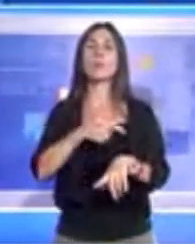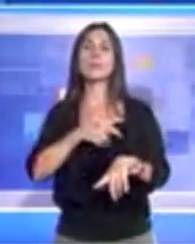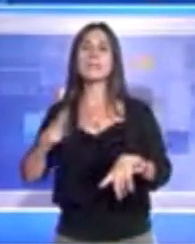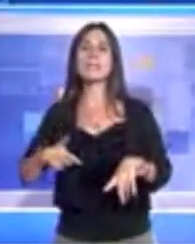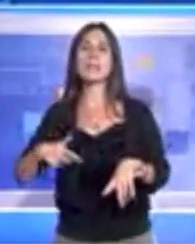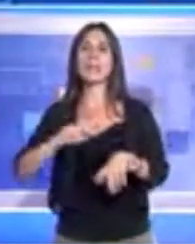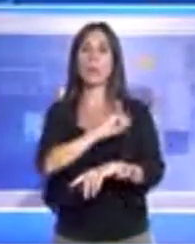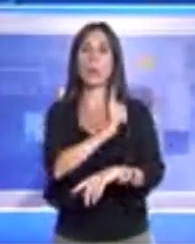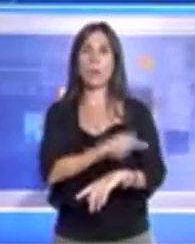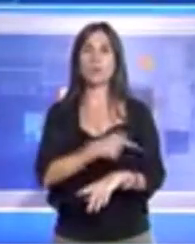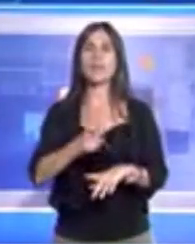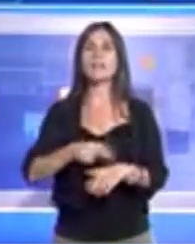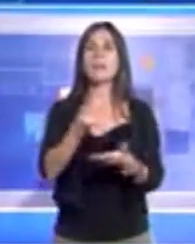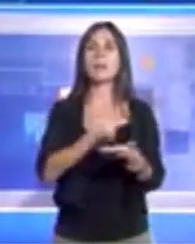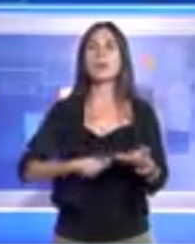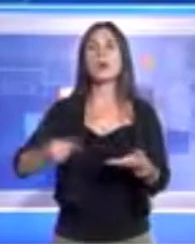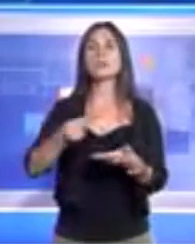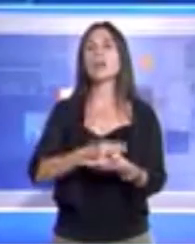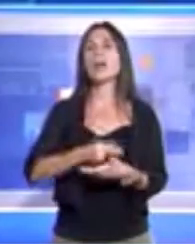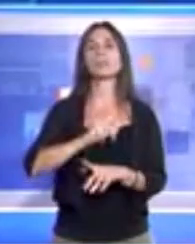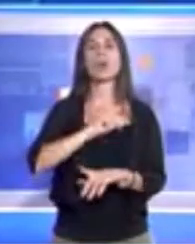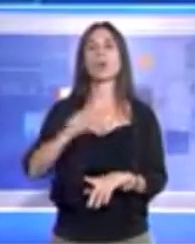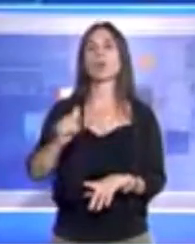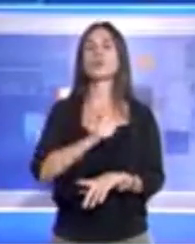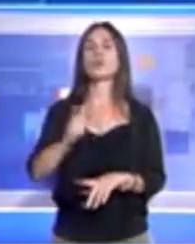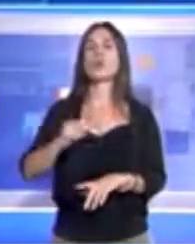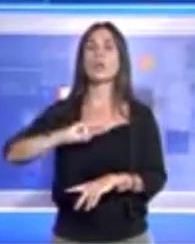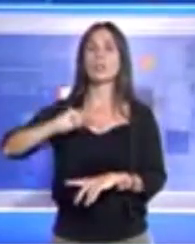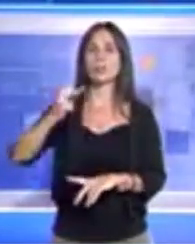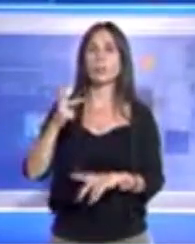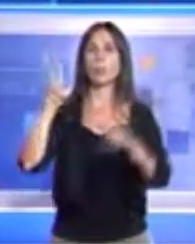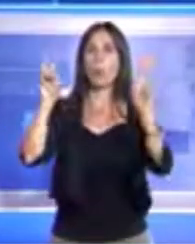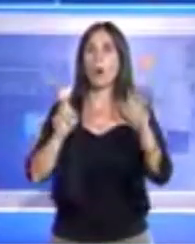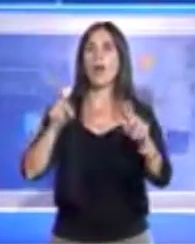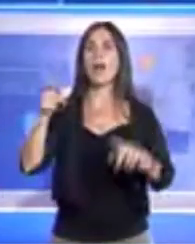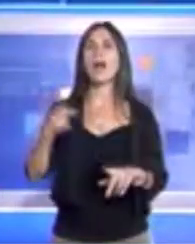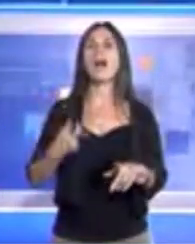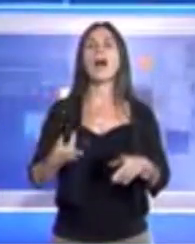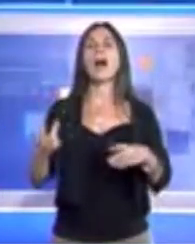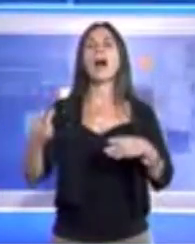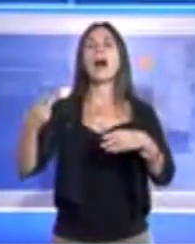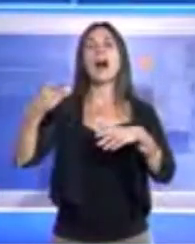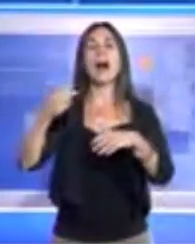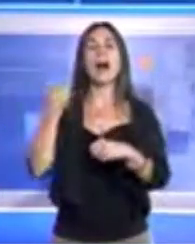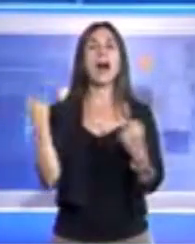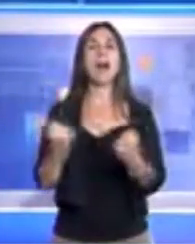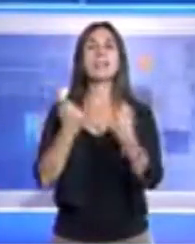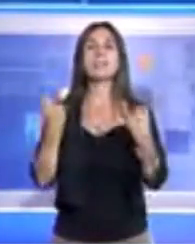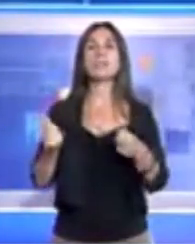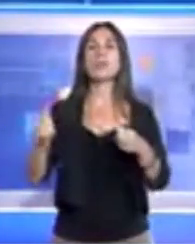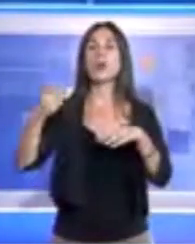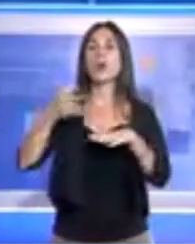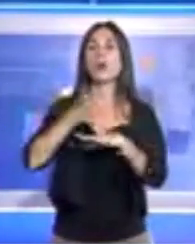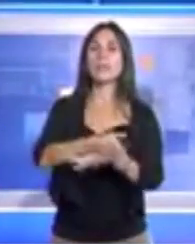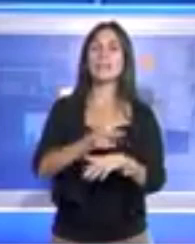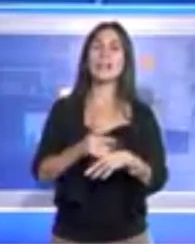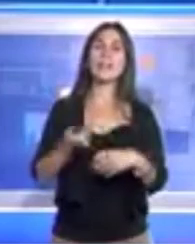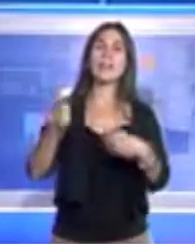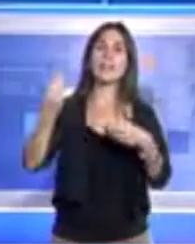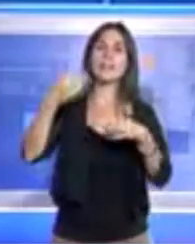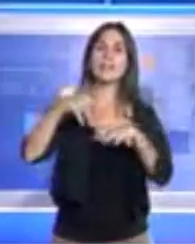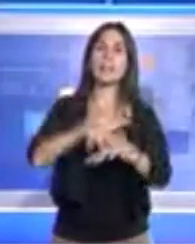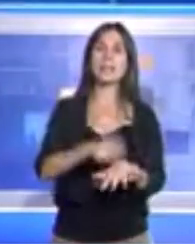di Potenza il progetto non da soli 2 prevede azioni integrate per rafforzare il contrasto al fenomeno